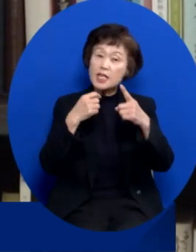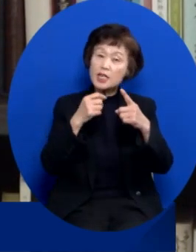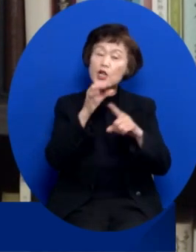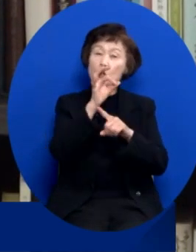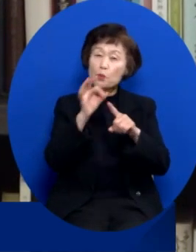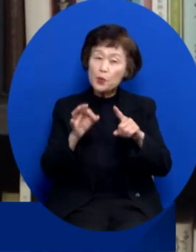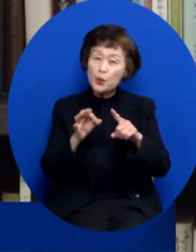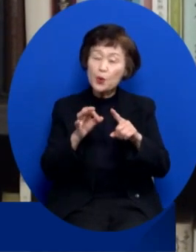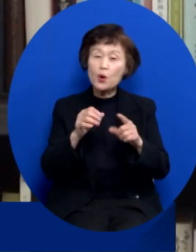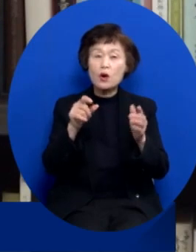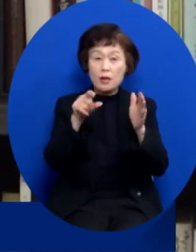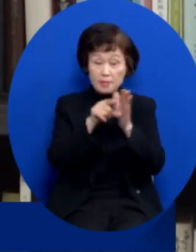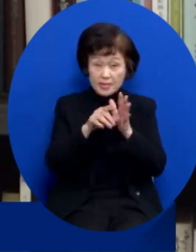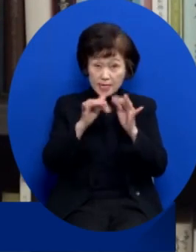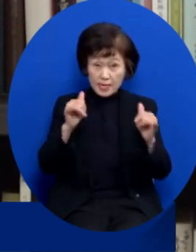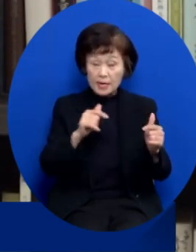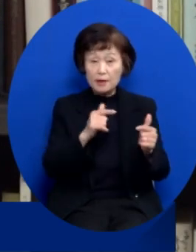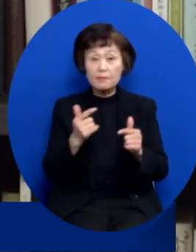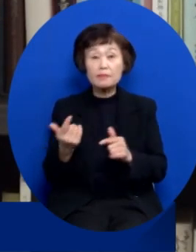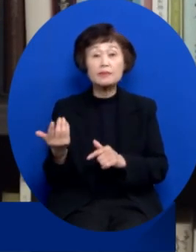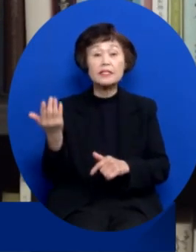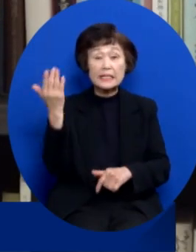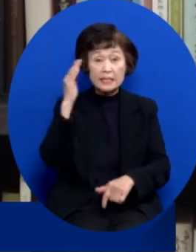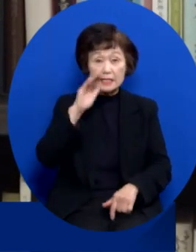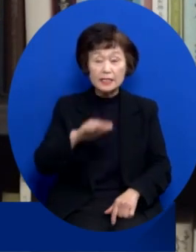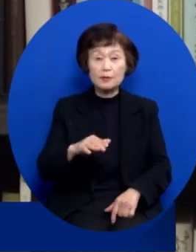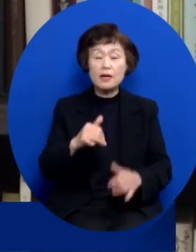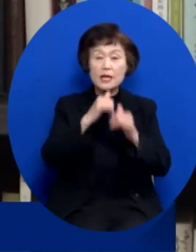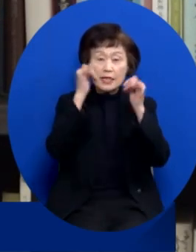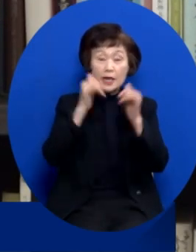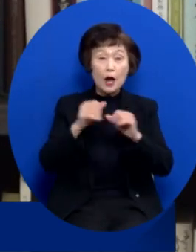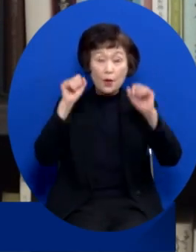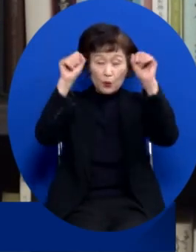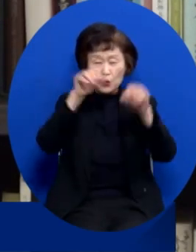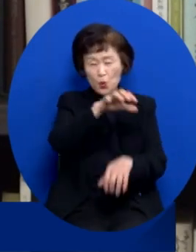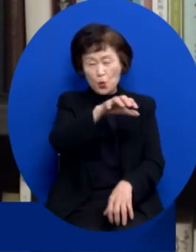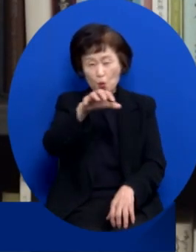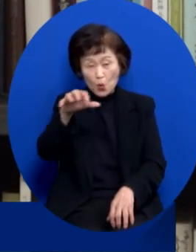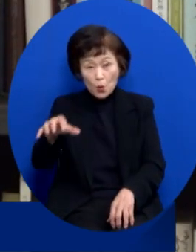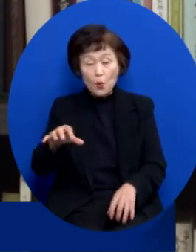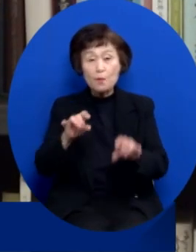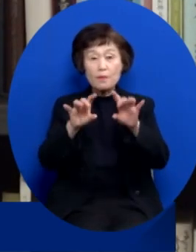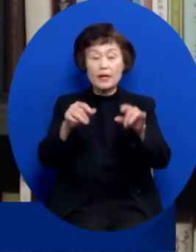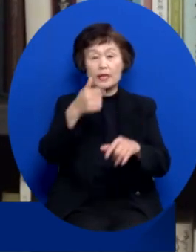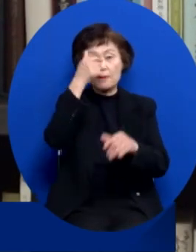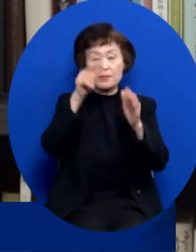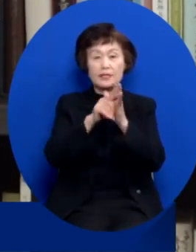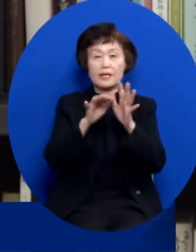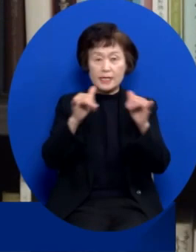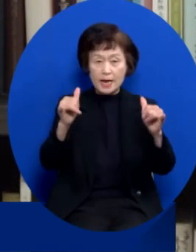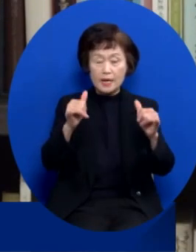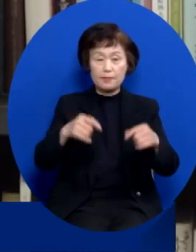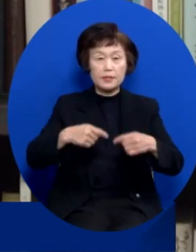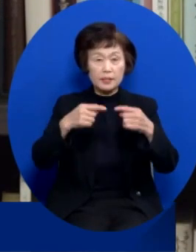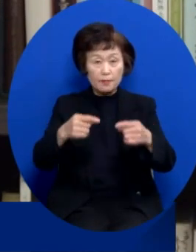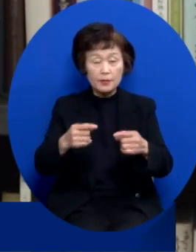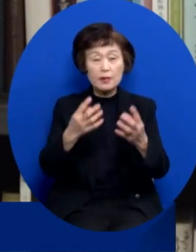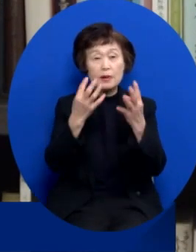되는 기독교인들이었지만 3.1운동의 중요한 거점마다 기독교인들이 있었고 또 많은